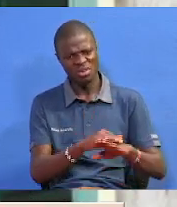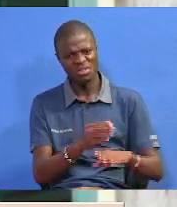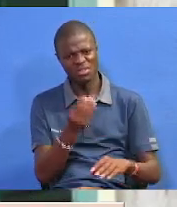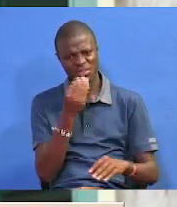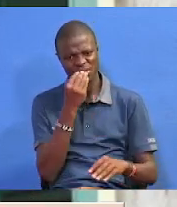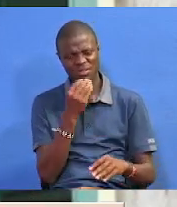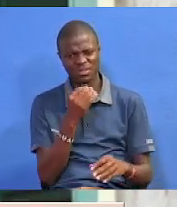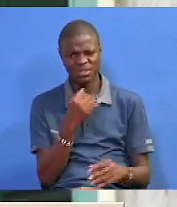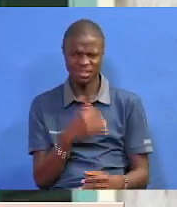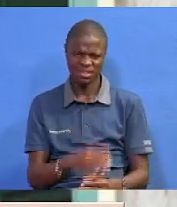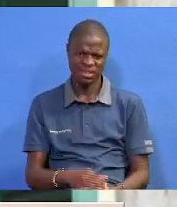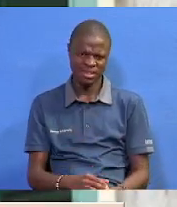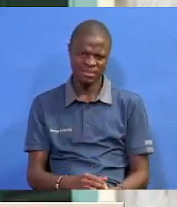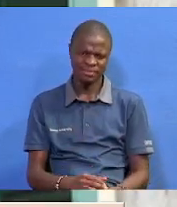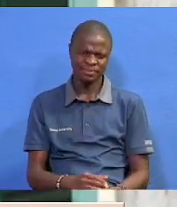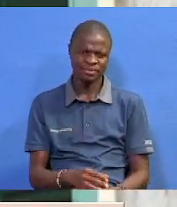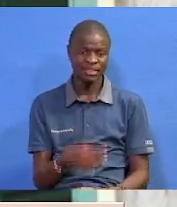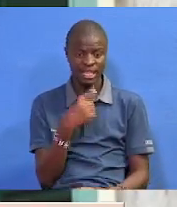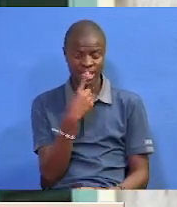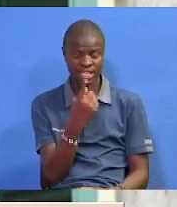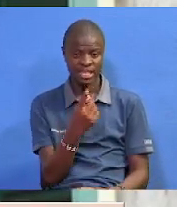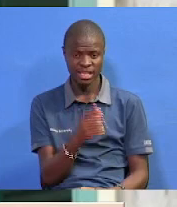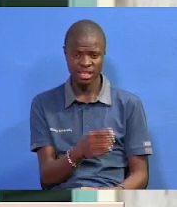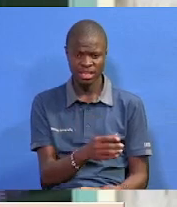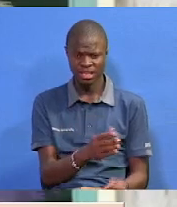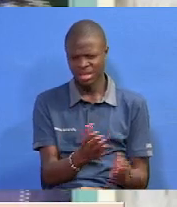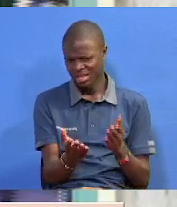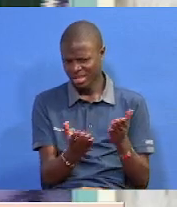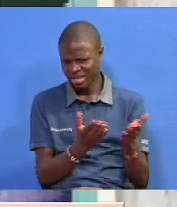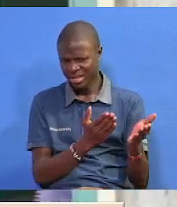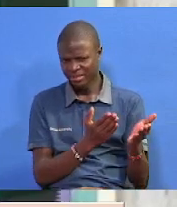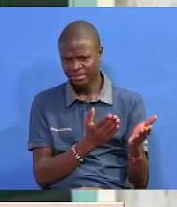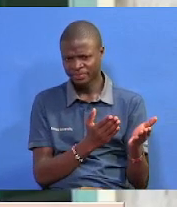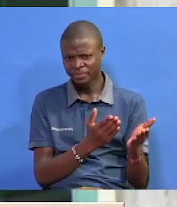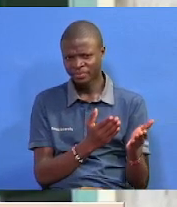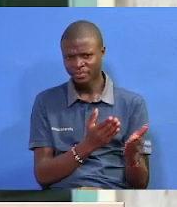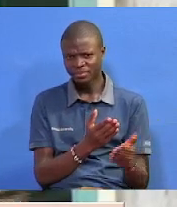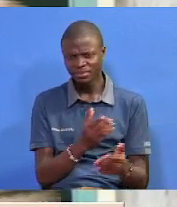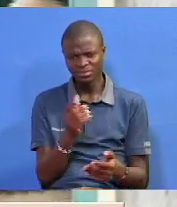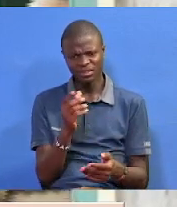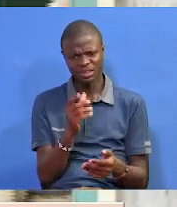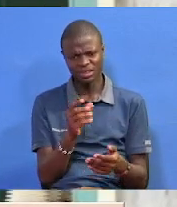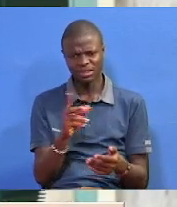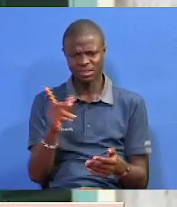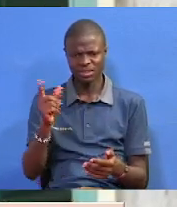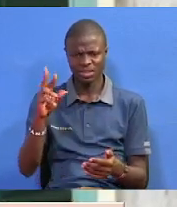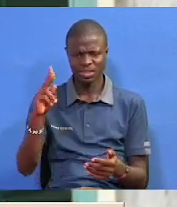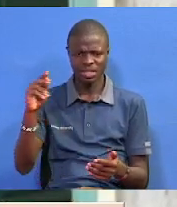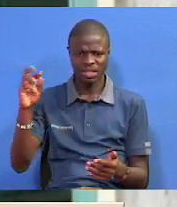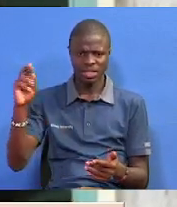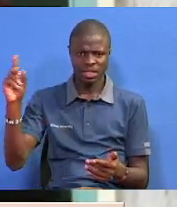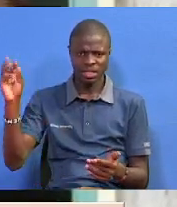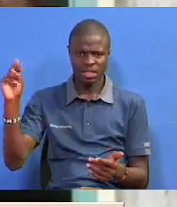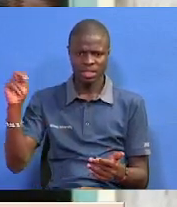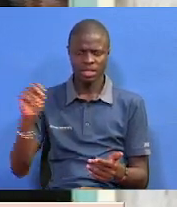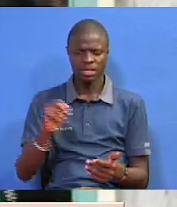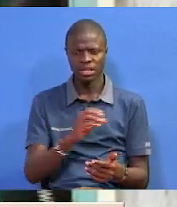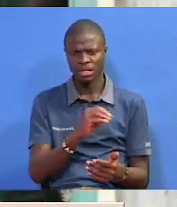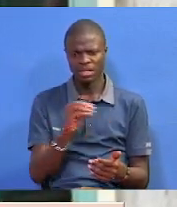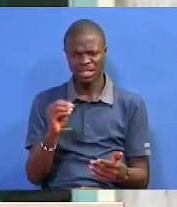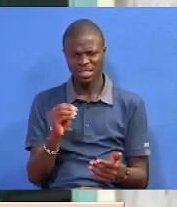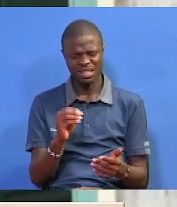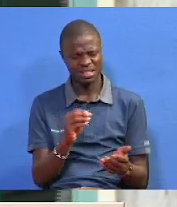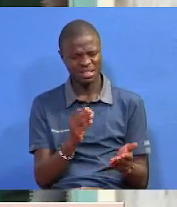yetu. Maana nimesikia akisema ya kwamba vile atafufua mpaka kule Gwalana kule Kolalu kule, na vile